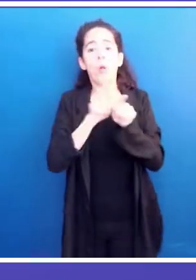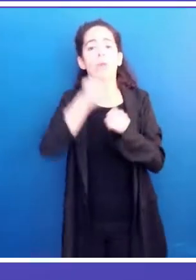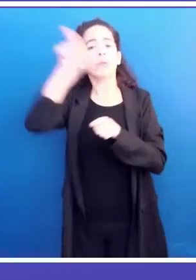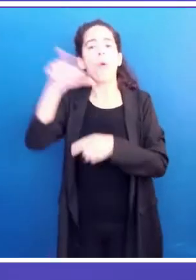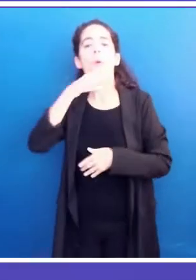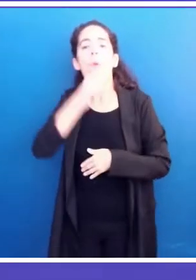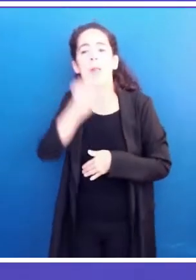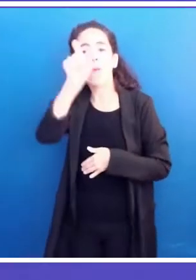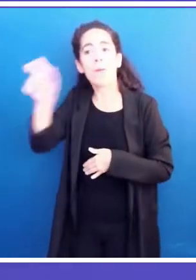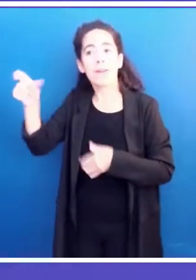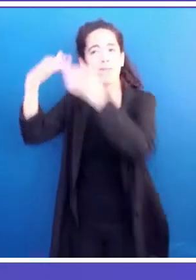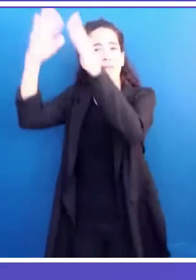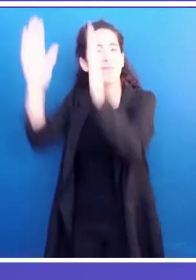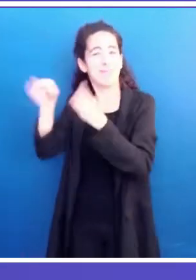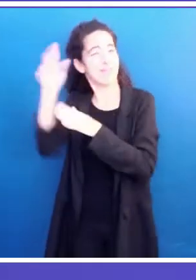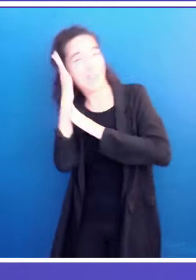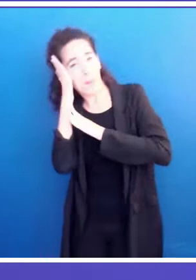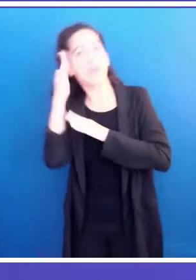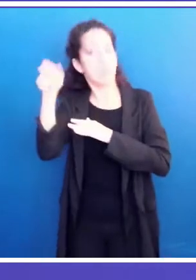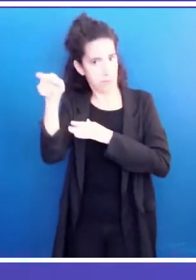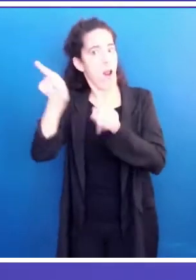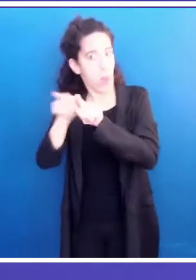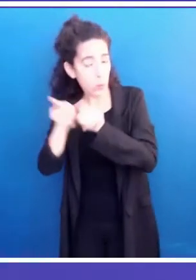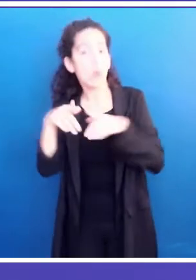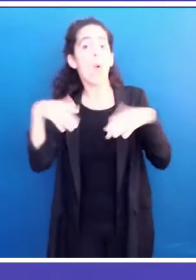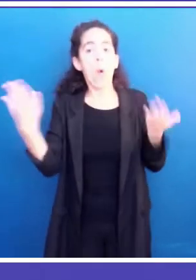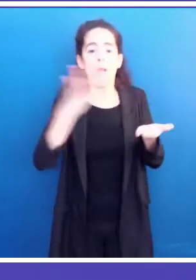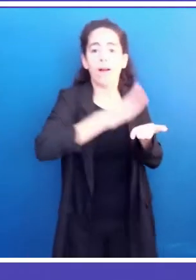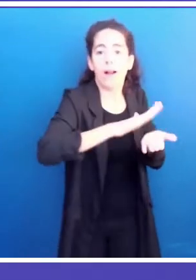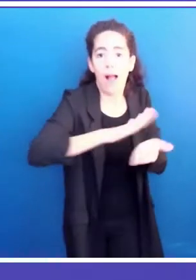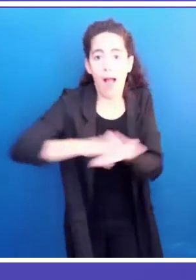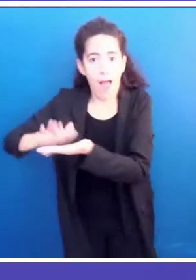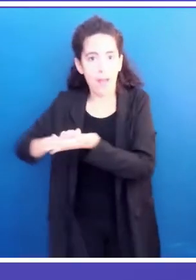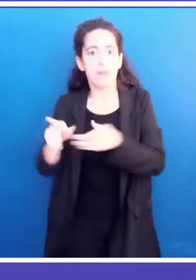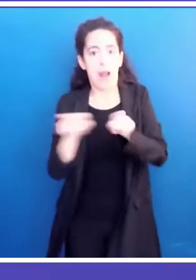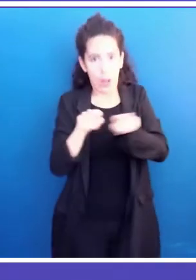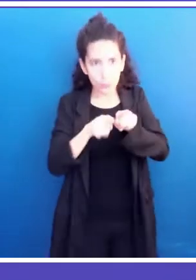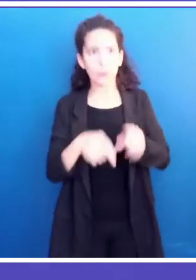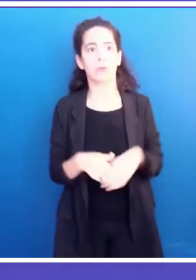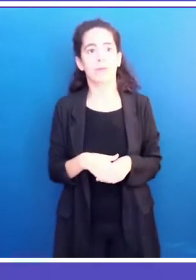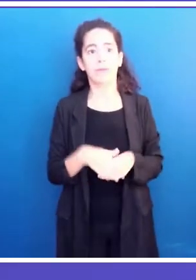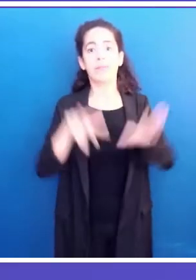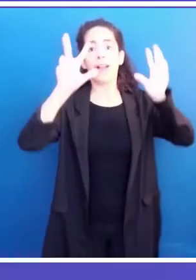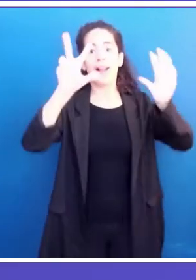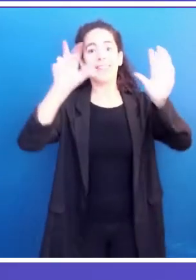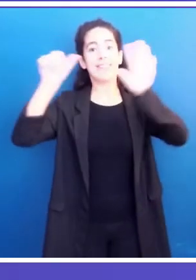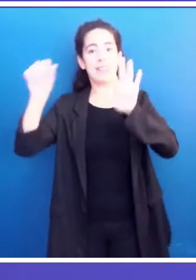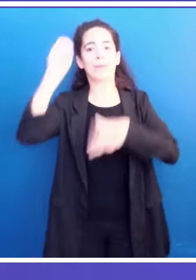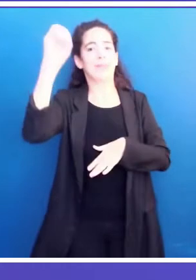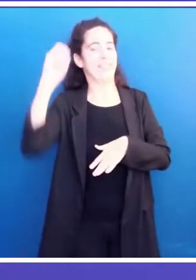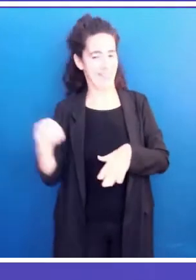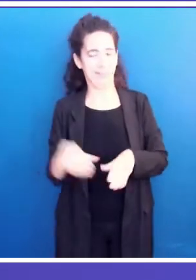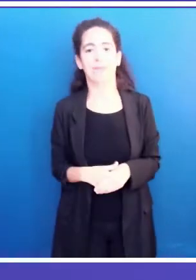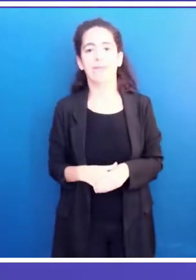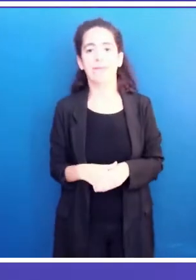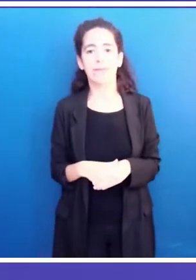80%، كلها من النساء. في مجال التنظيف 80% من العاملين في هذا المجال هم النساء،